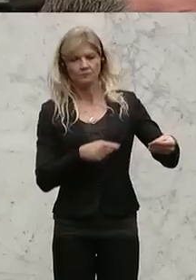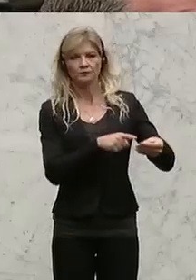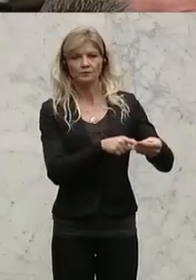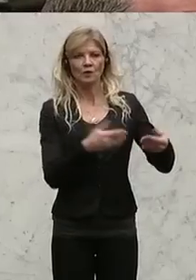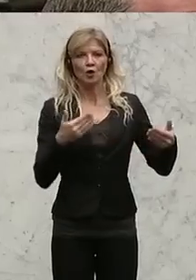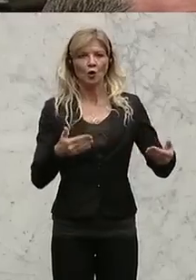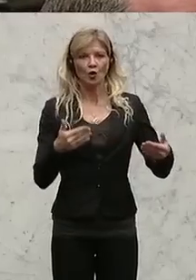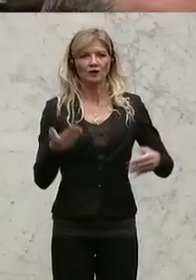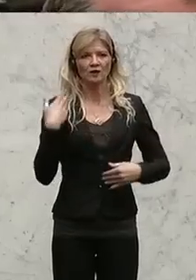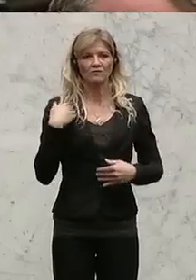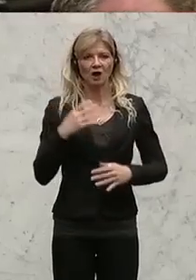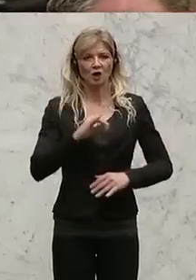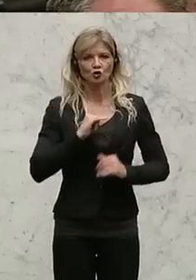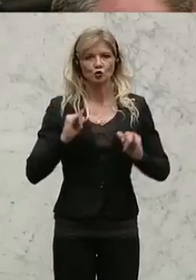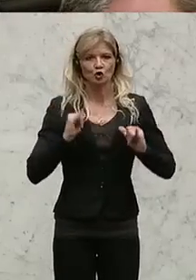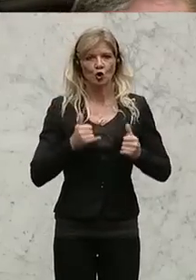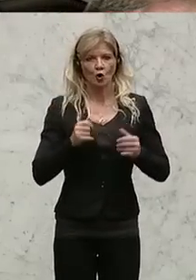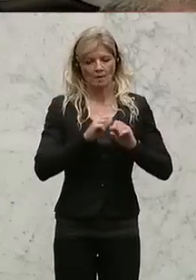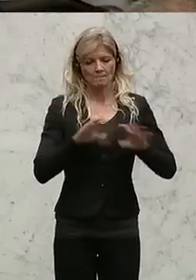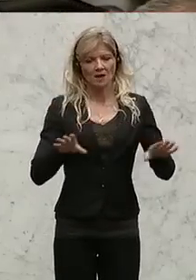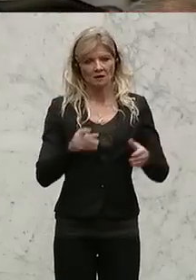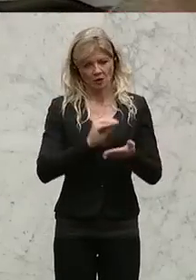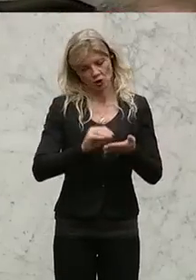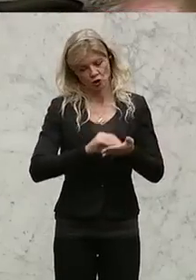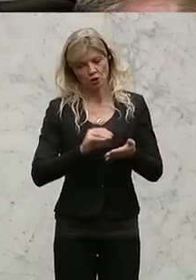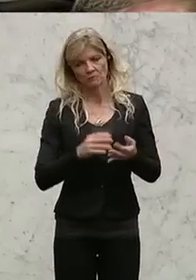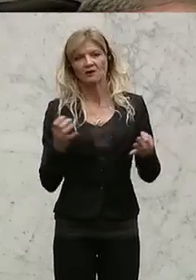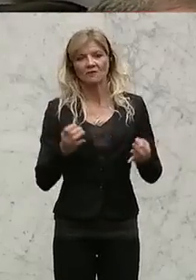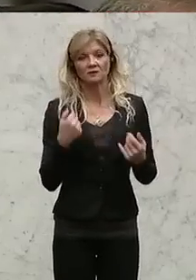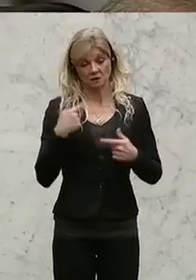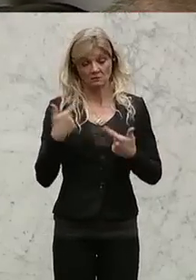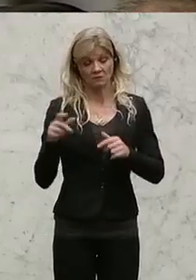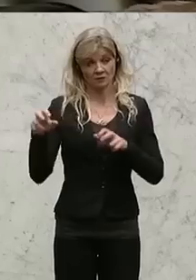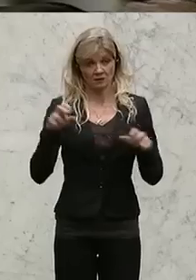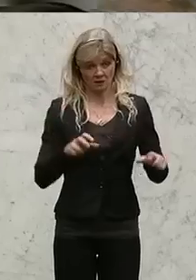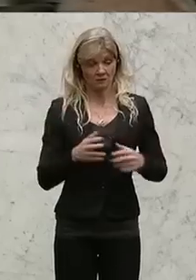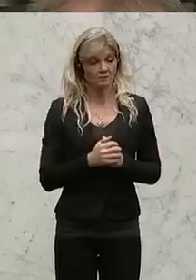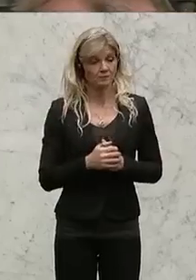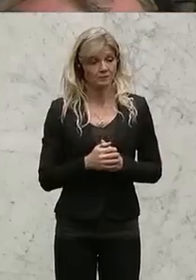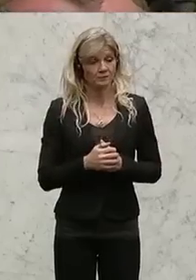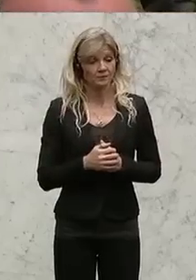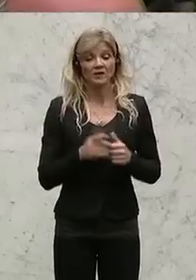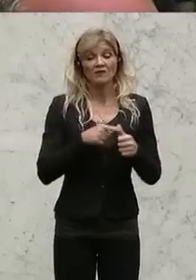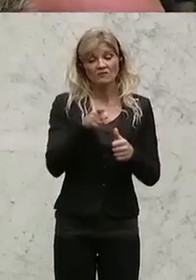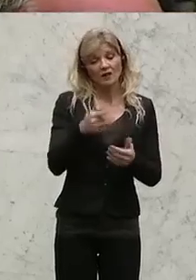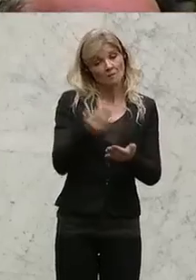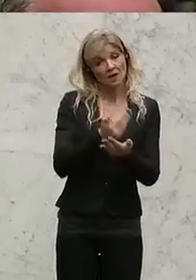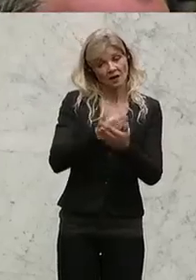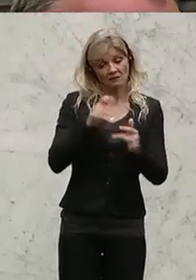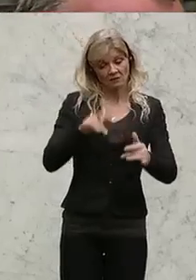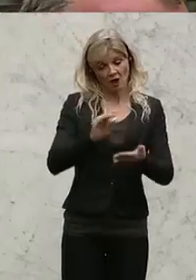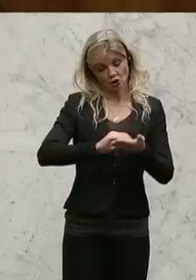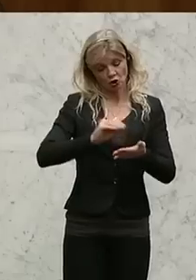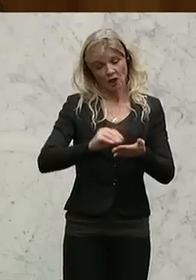die Südtiroler Medien erfasst hat. Ich darf daraus zitieren. Wenn im Bericht davon die Rede ist, dass